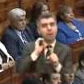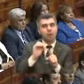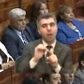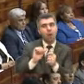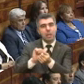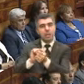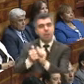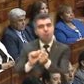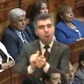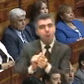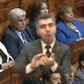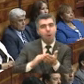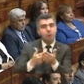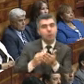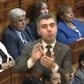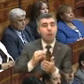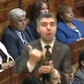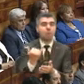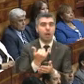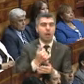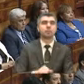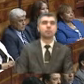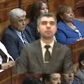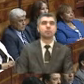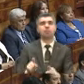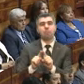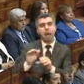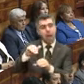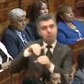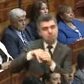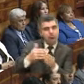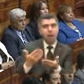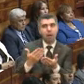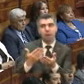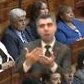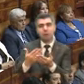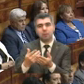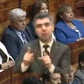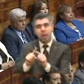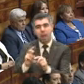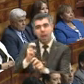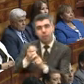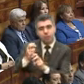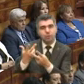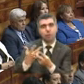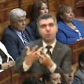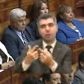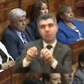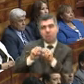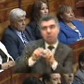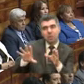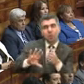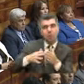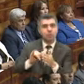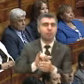وصقل مواهبهم في المجال الرياضي، بدل الانزواء وسط دائرة التهميش والحرمان والتي تؤدي إلى شيوع ظواهر سلبية